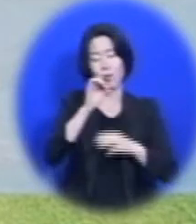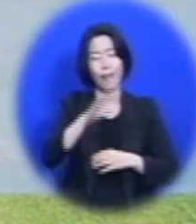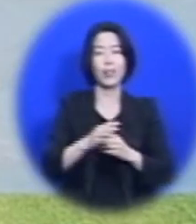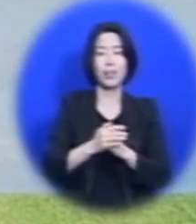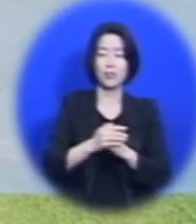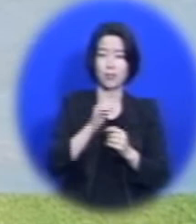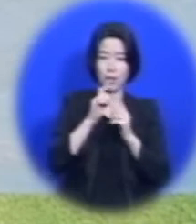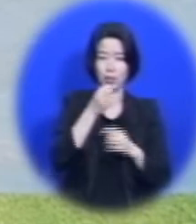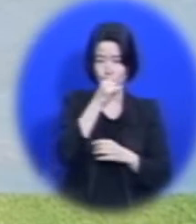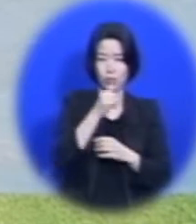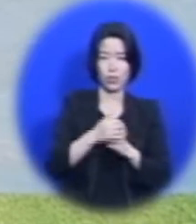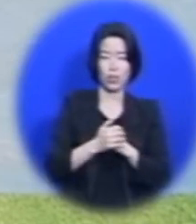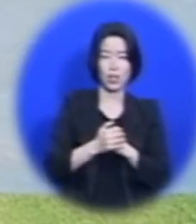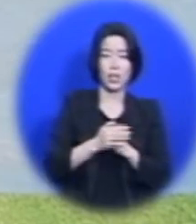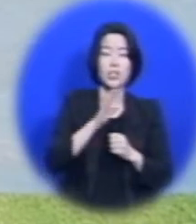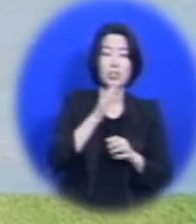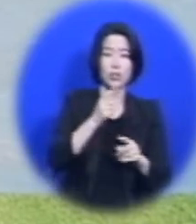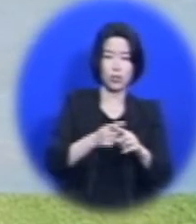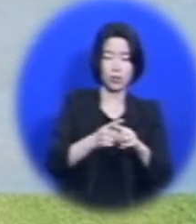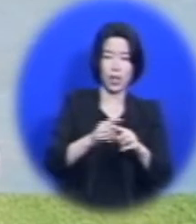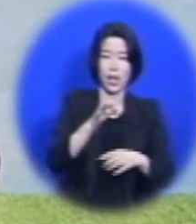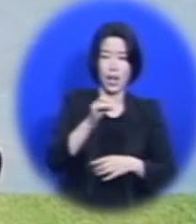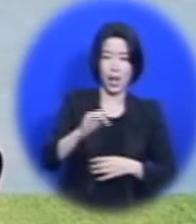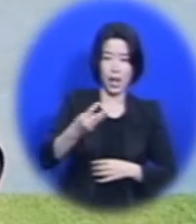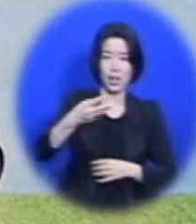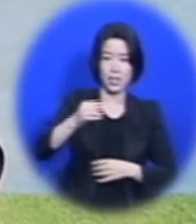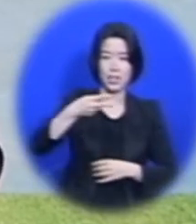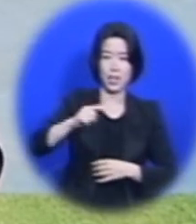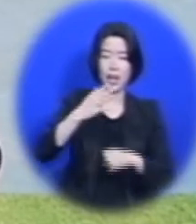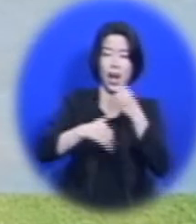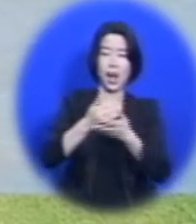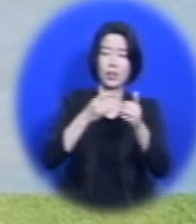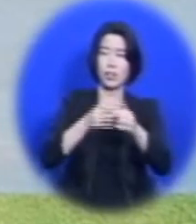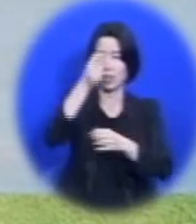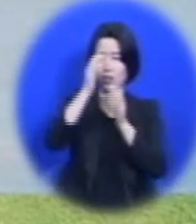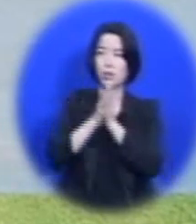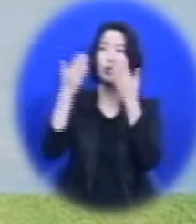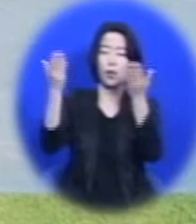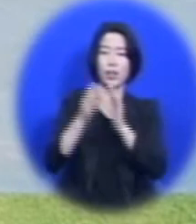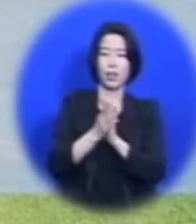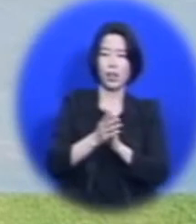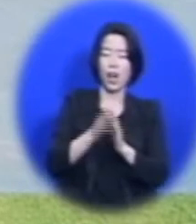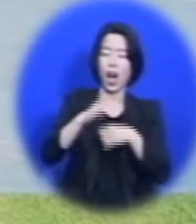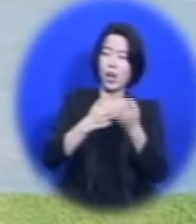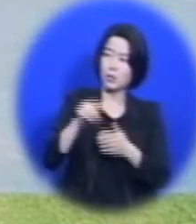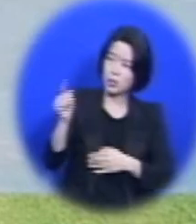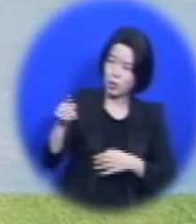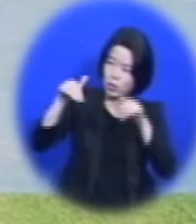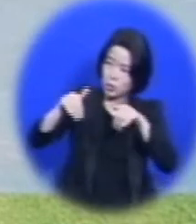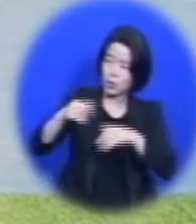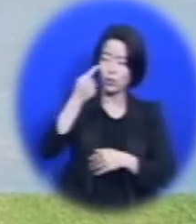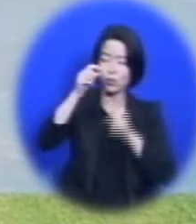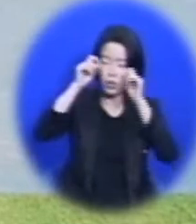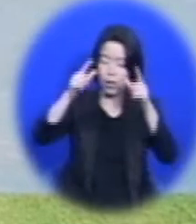거예요. 그러면서 엘리사가 하나님께 기도를 합니다. 하나님, 저의 눈을 열어주십시오.